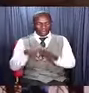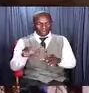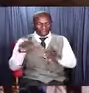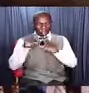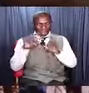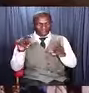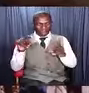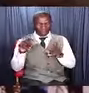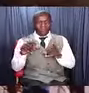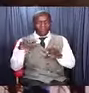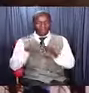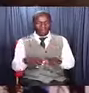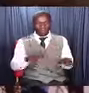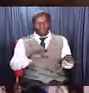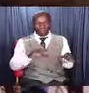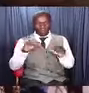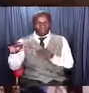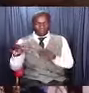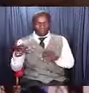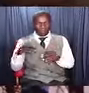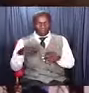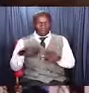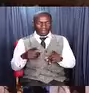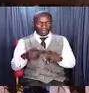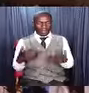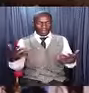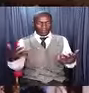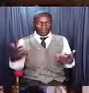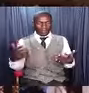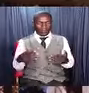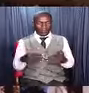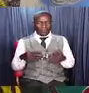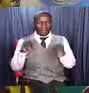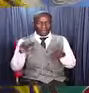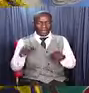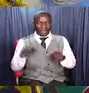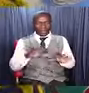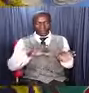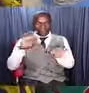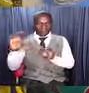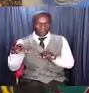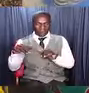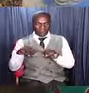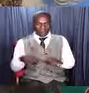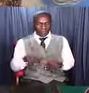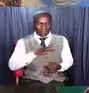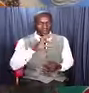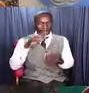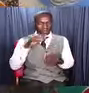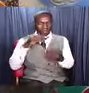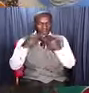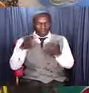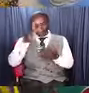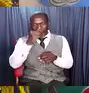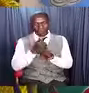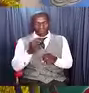lako Baba, katika kutolea katika chapo ewe Mungu, tukaweze kupewa ile roho ya kukaa. Tunashukuru